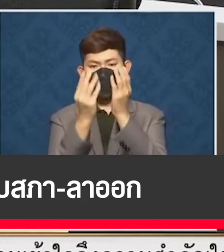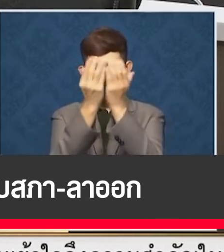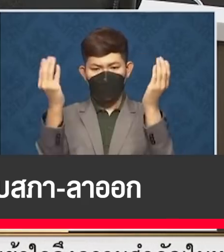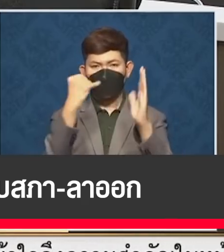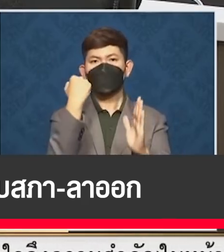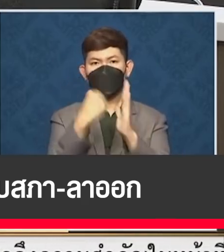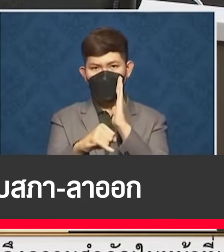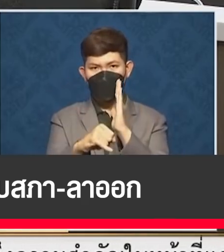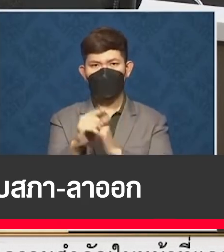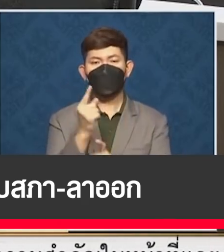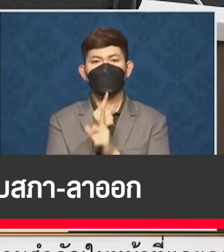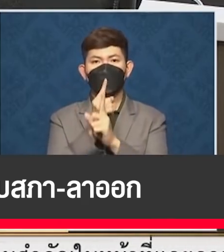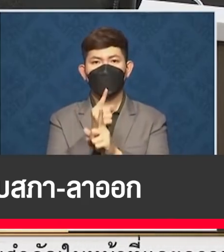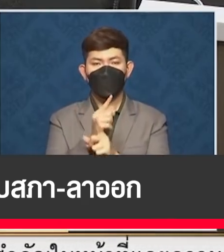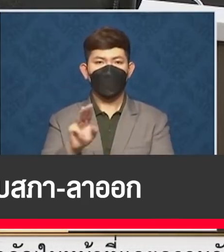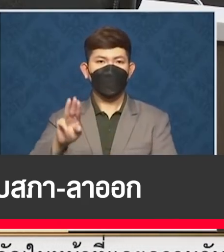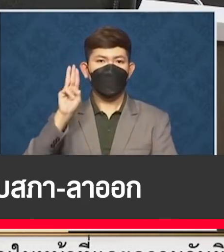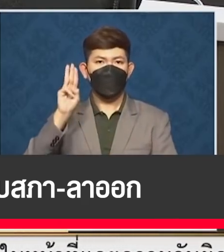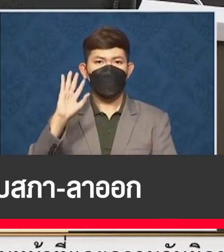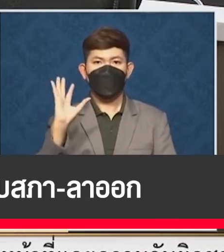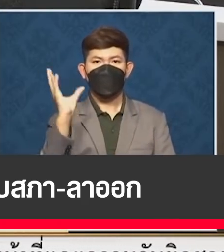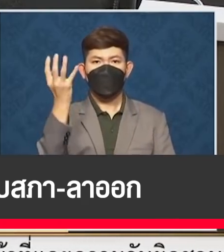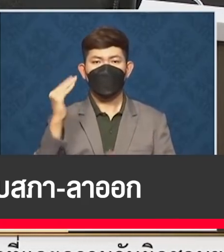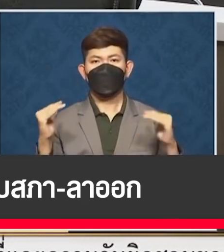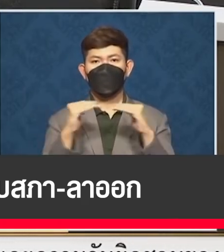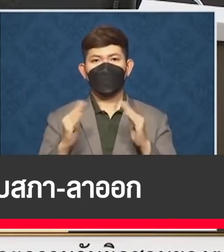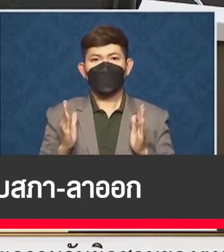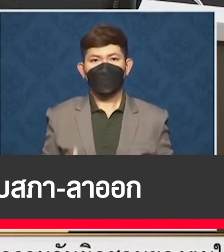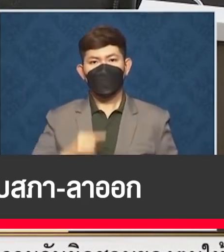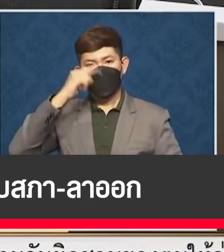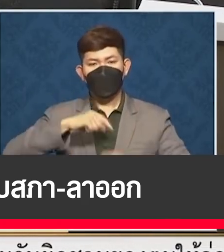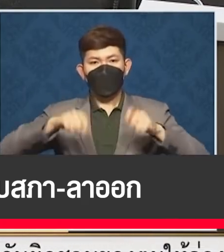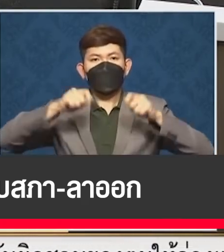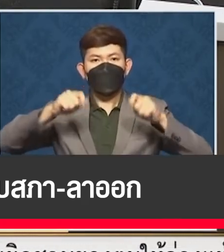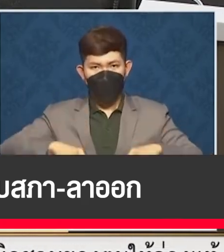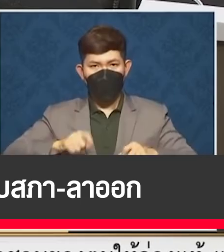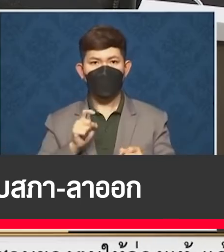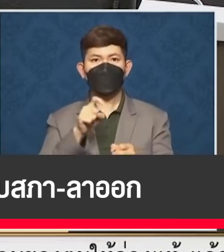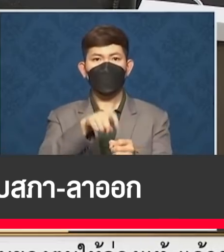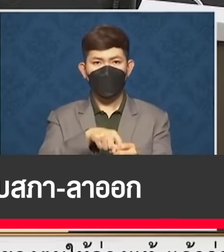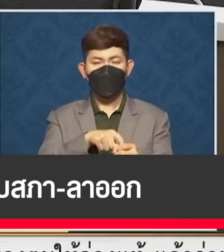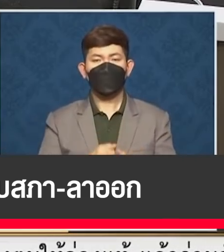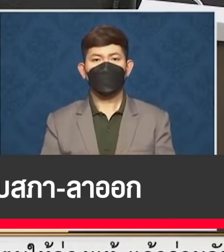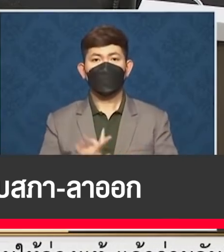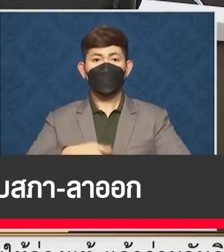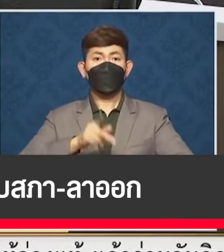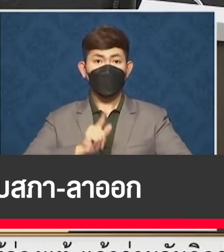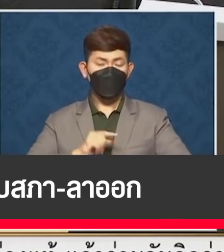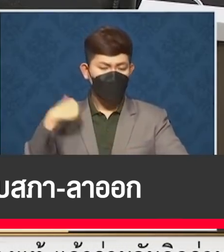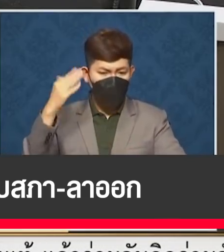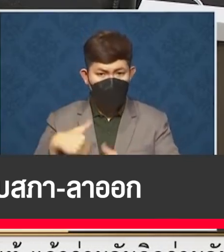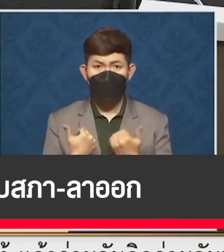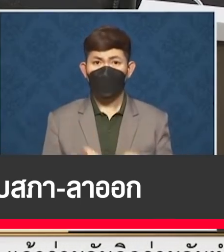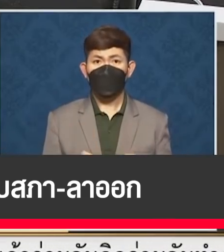ของรัฐบาลที่พยายามปิดกั้นการนำเสนอข่าวเพราะการคุกคามสื่อคือการคุกคามเสรีภาพของประชาชนเข้า